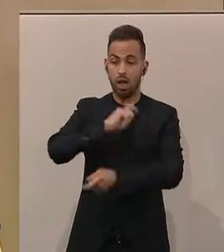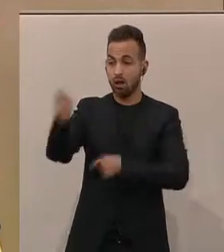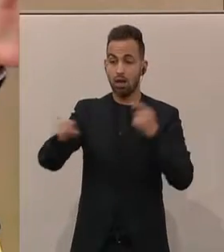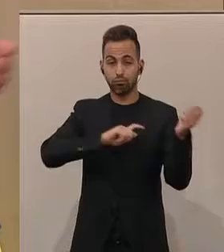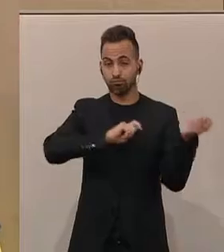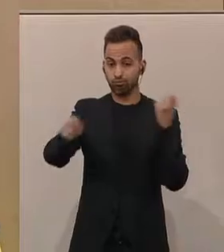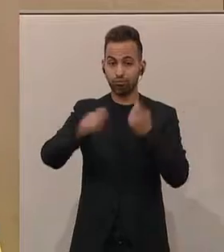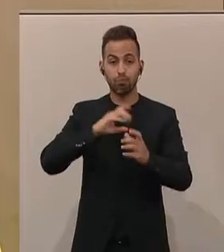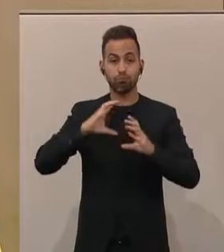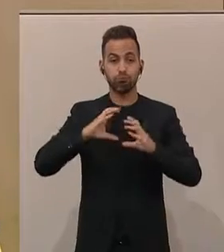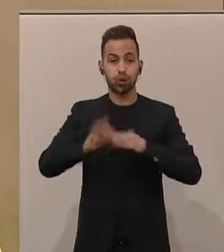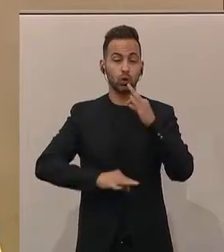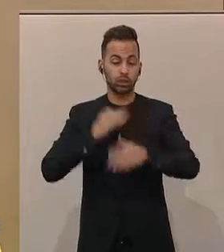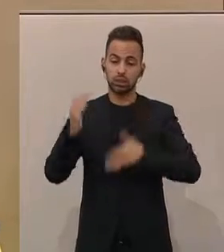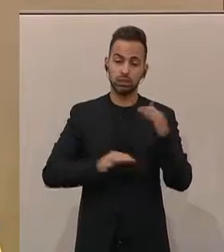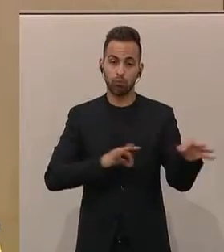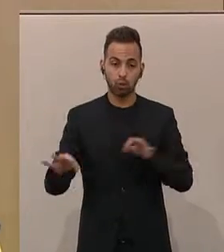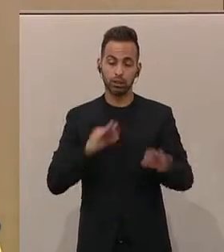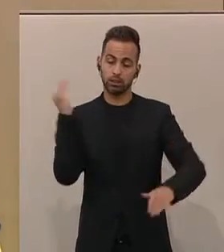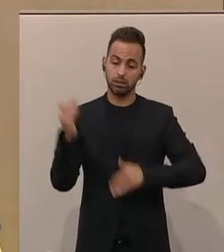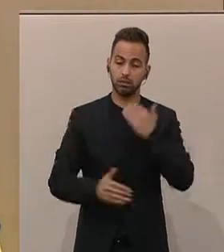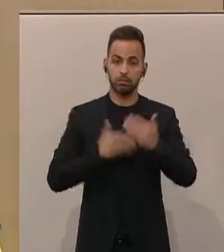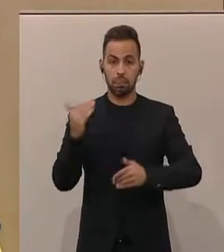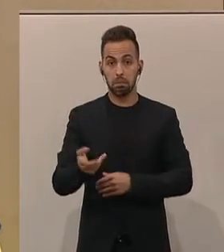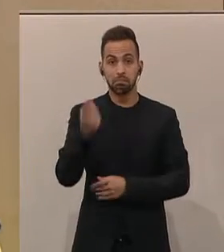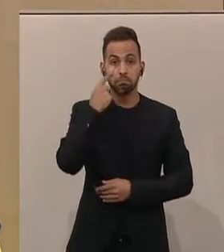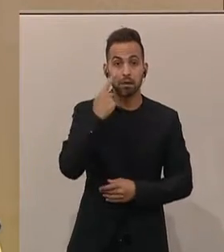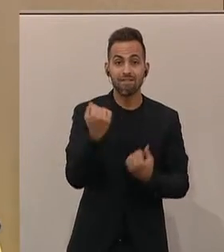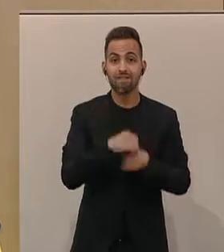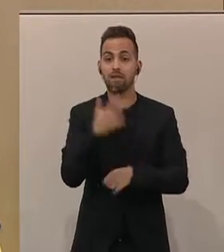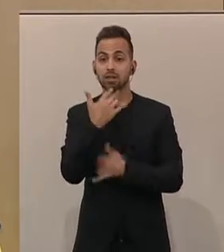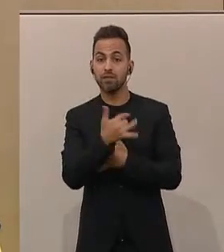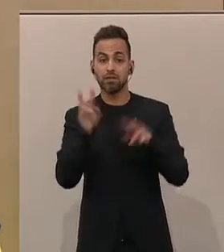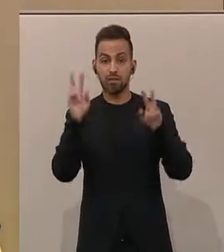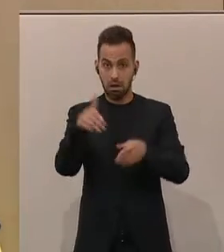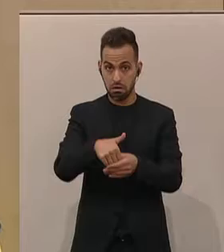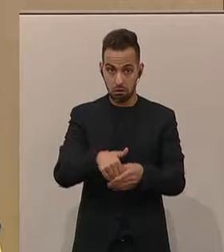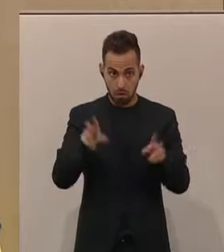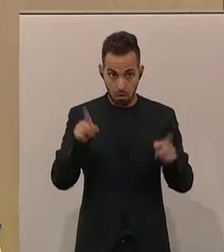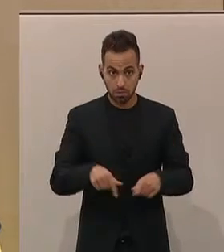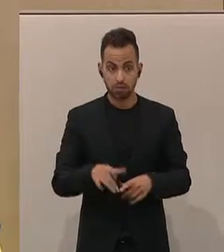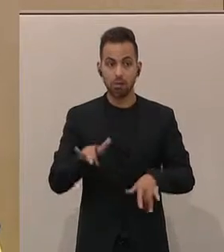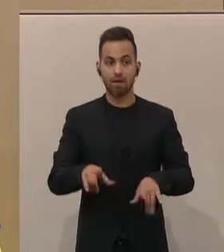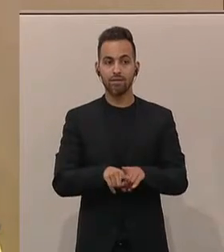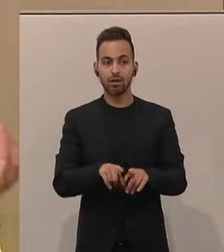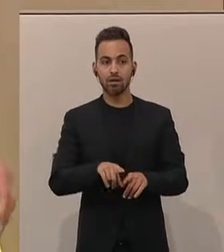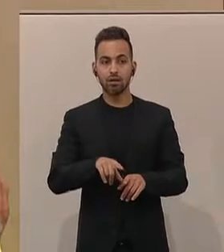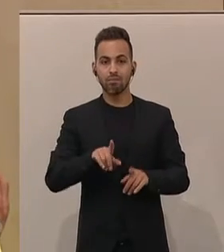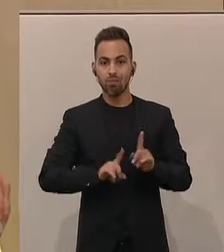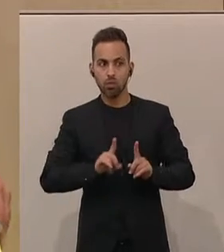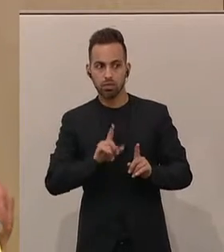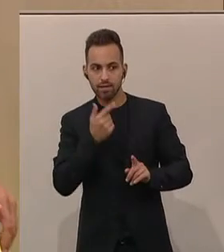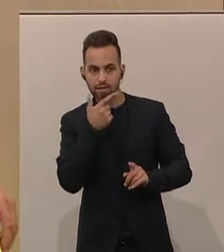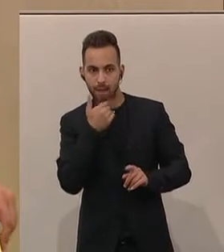Jahre prozessiert wird. Wie ist es jetzt mit dieser Freiwilligkeit? Ist das eine Motivkündigung, wenn also jemand